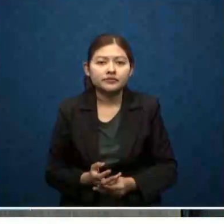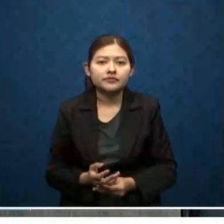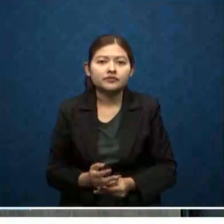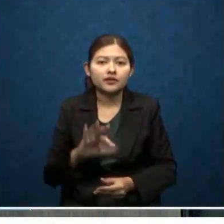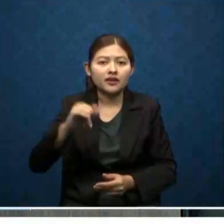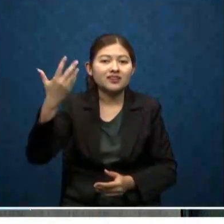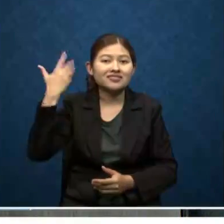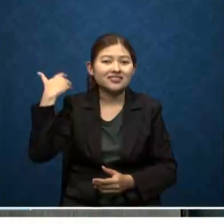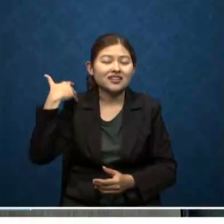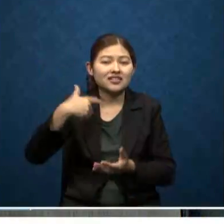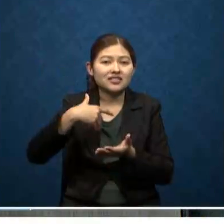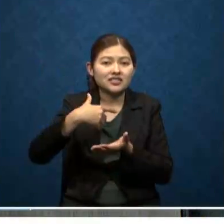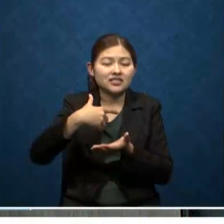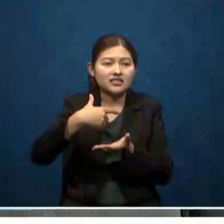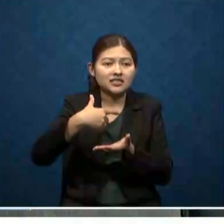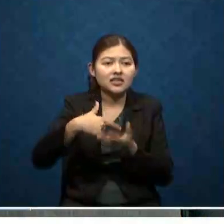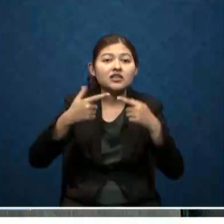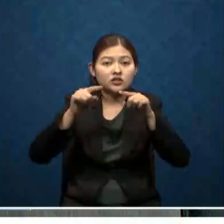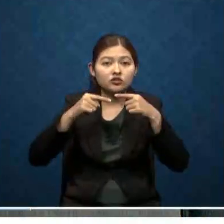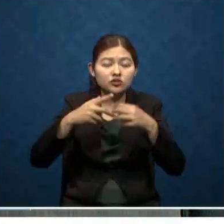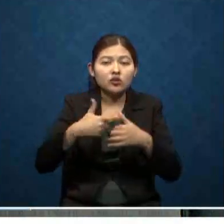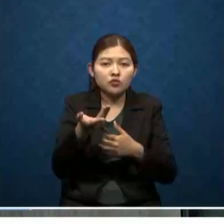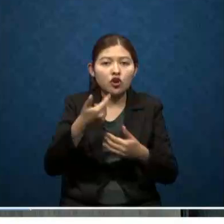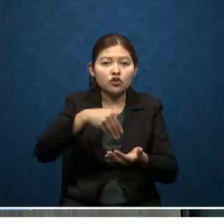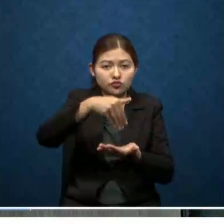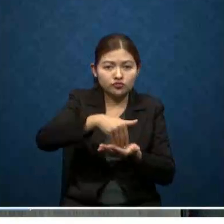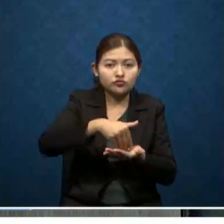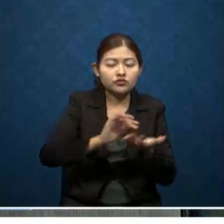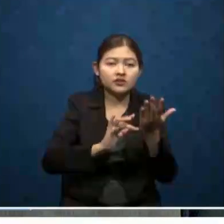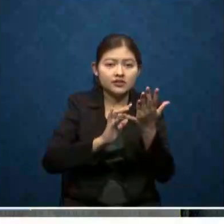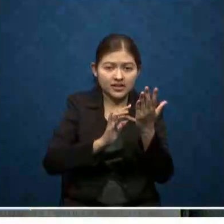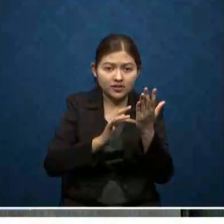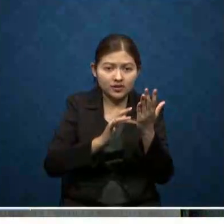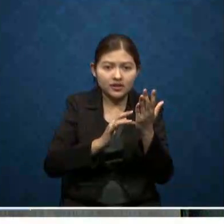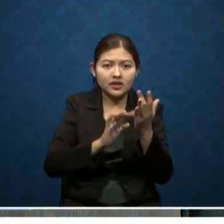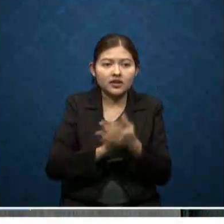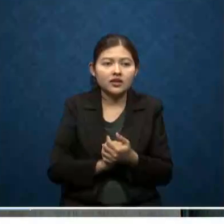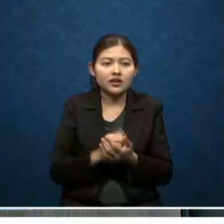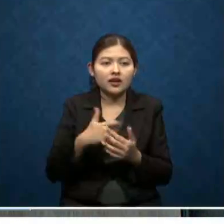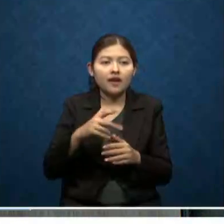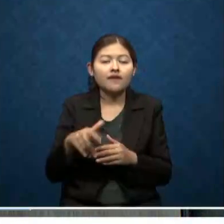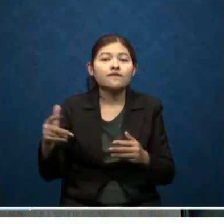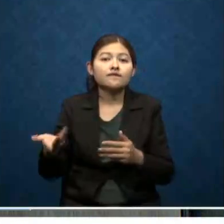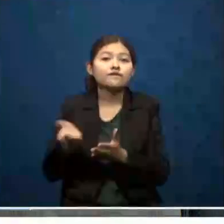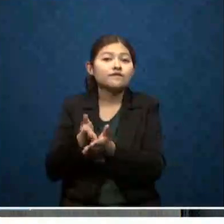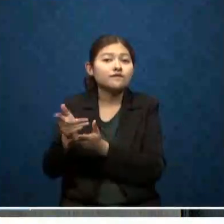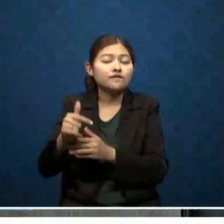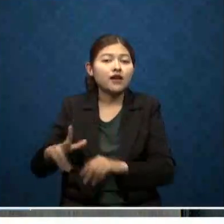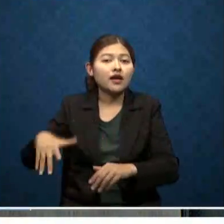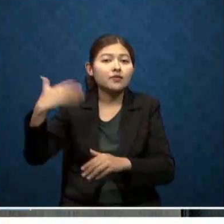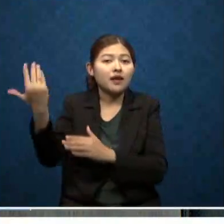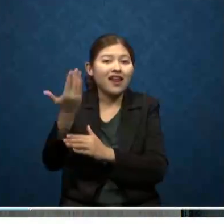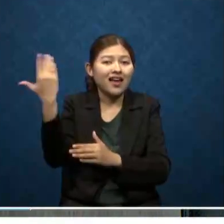ตอบมาเนี่ยเวลาที่ขอทำเรื่องของศูนย์สสารสนเทศนั้นทางฝ่ายพลังงานขอนะครับขอจัด